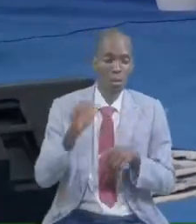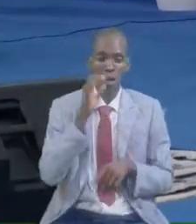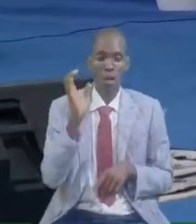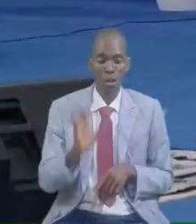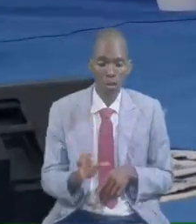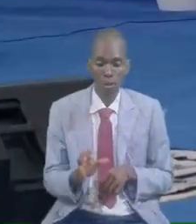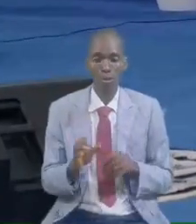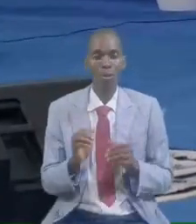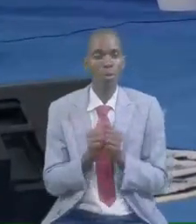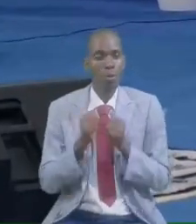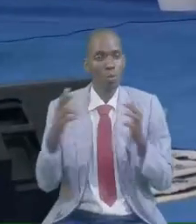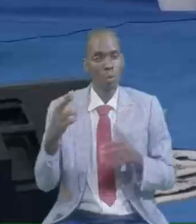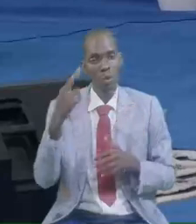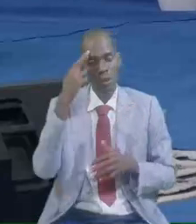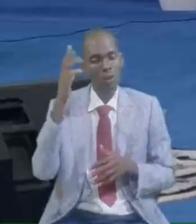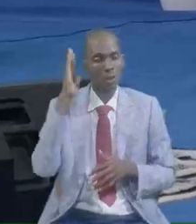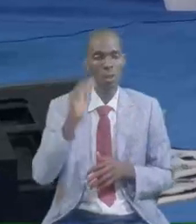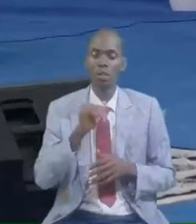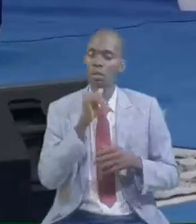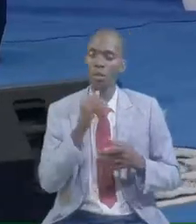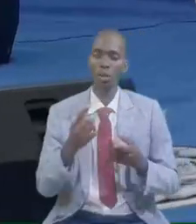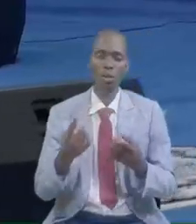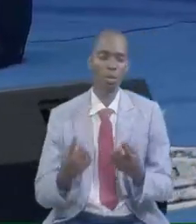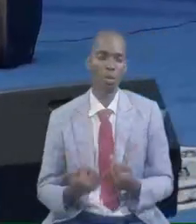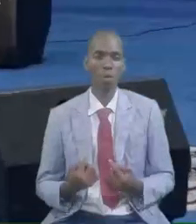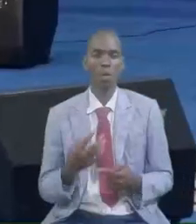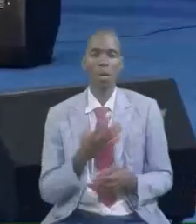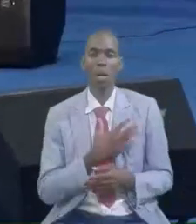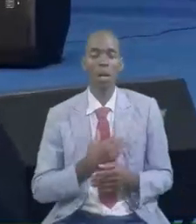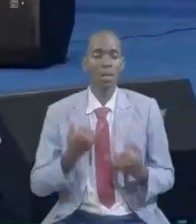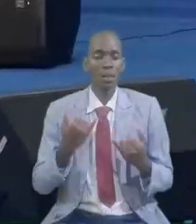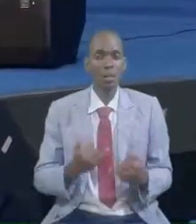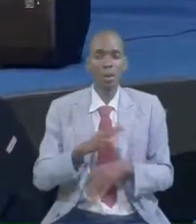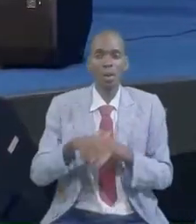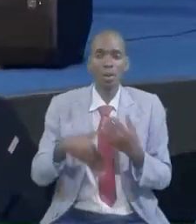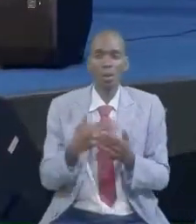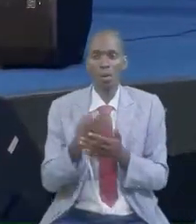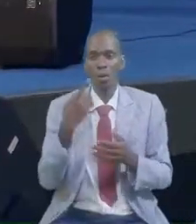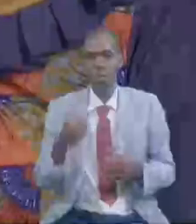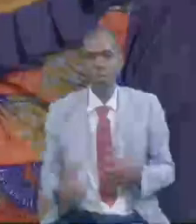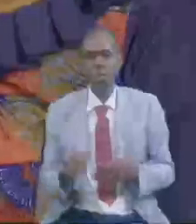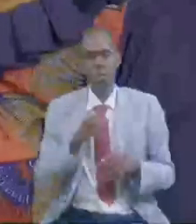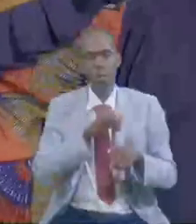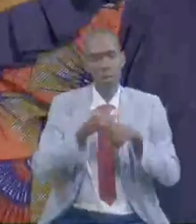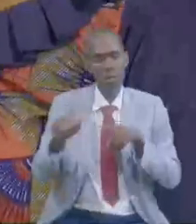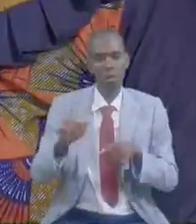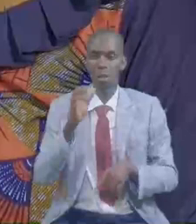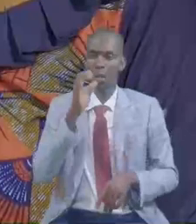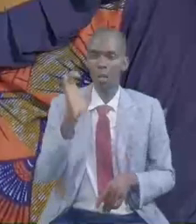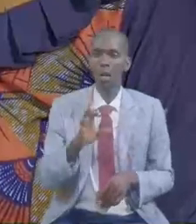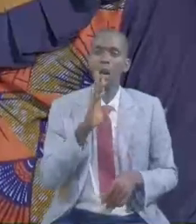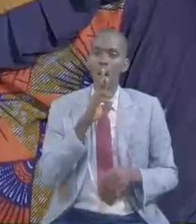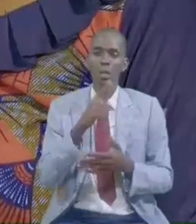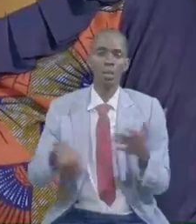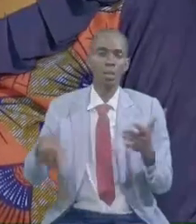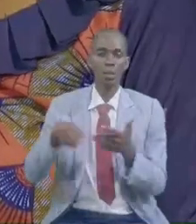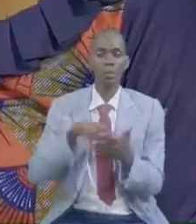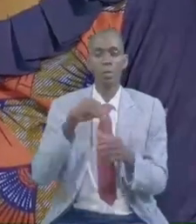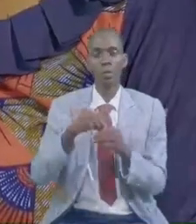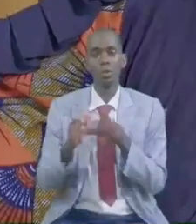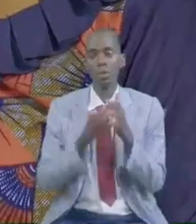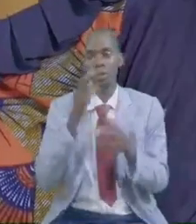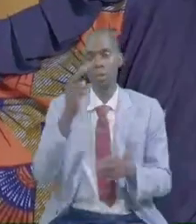d'effet. Viens à Christ et toutes les malédictions sont annulées au nom de Jésus. Je